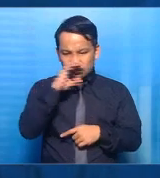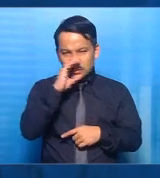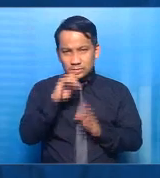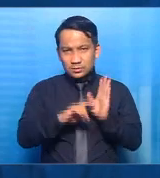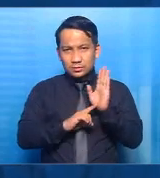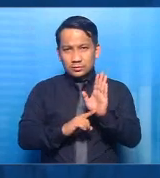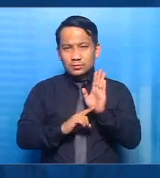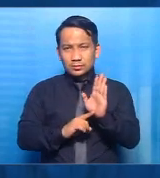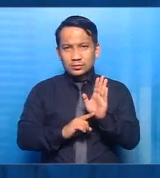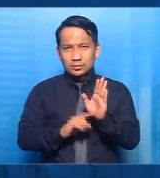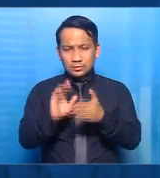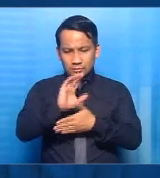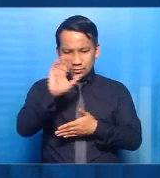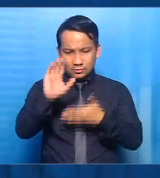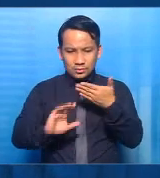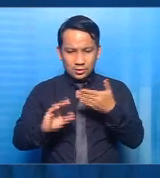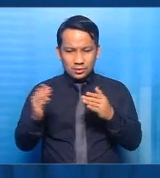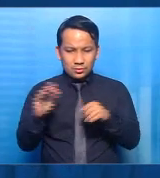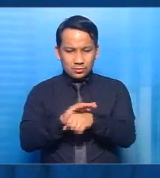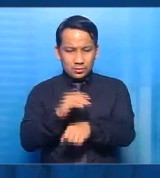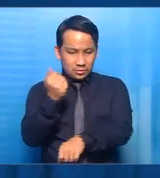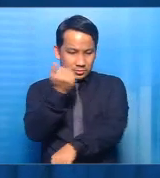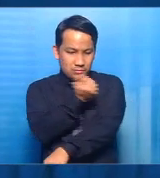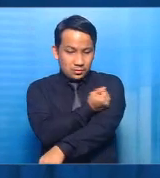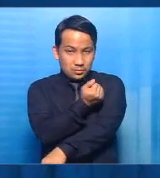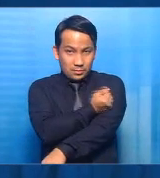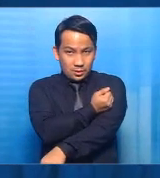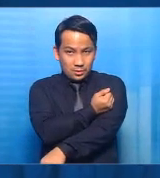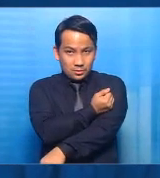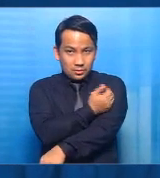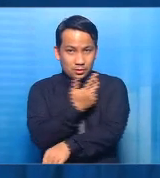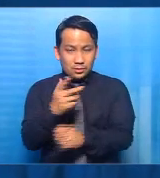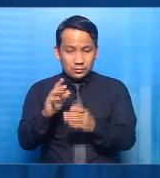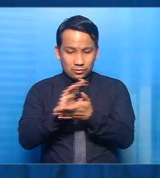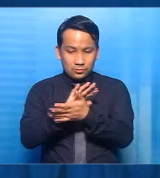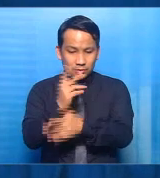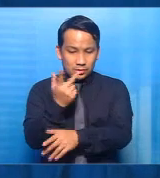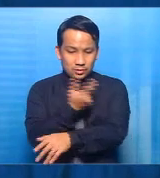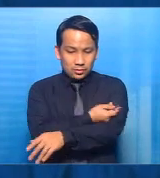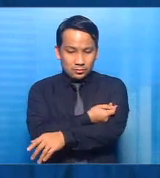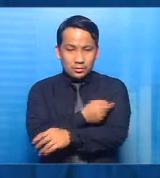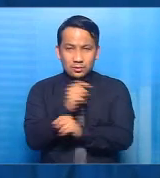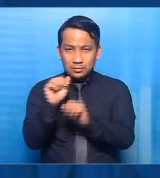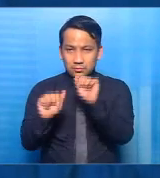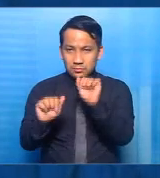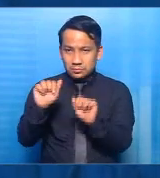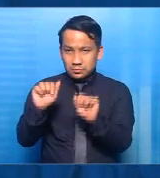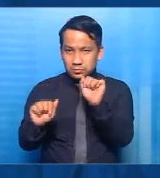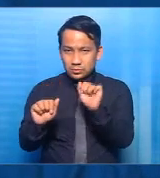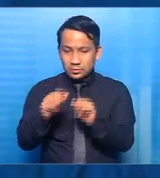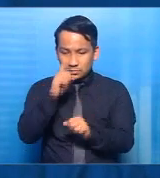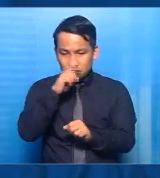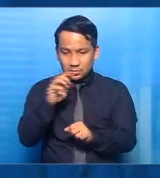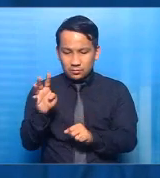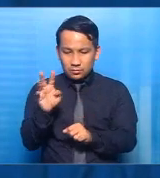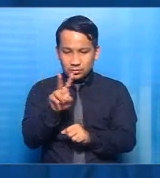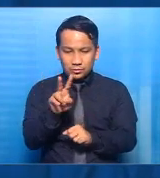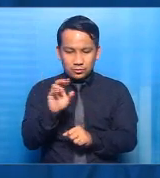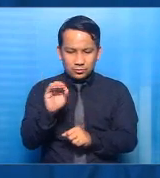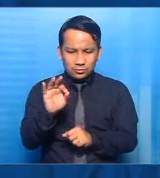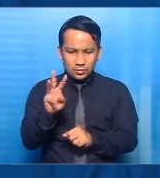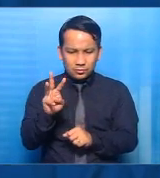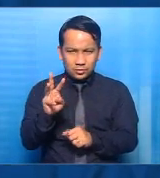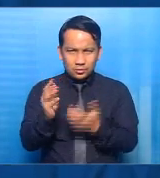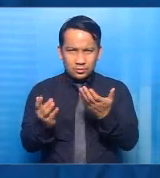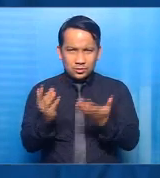ito na nakakumpleto siya ng full dose ng COVID-19 vaccine. Sa vaccination assessment form ng 42 anyos na